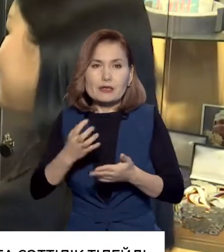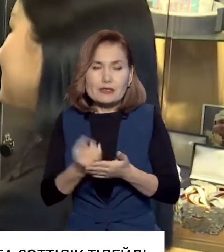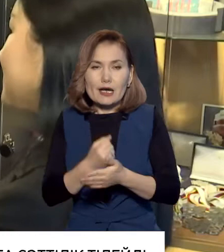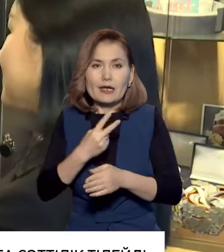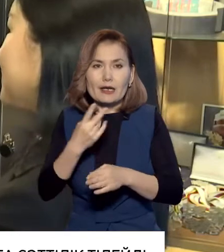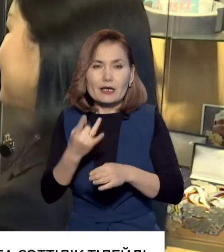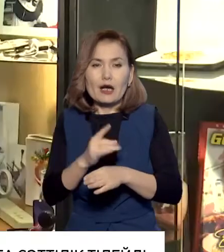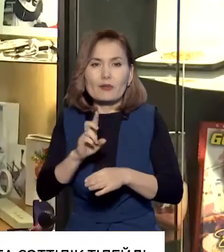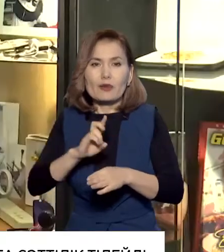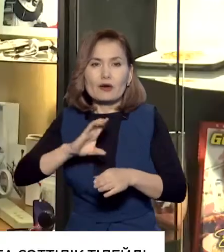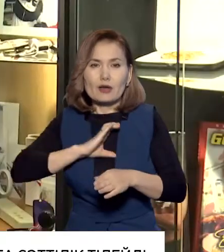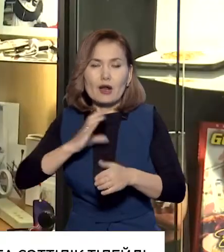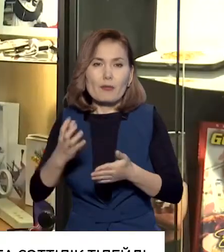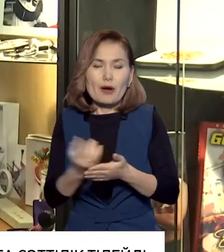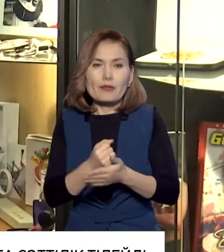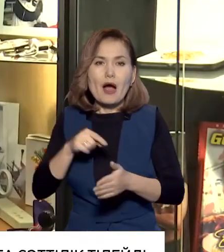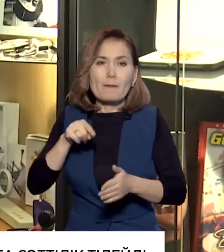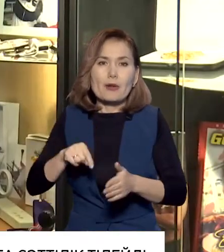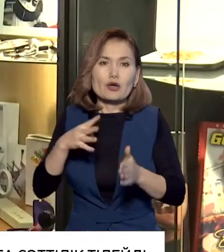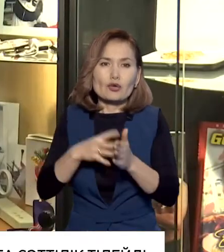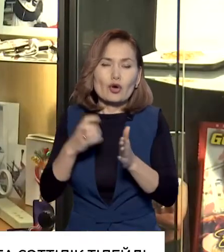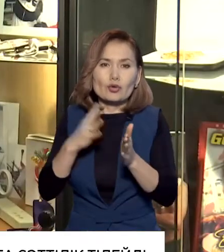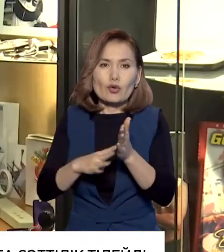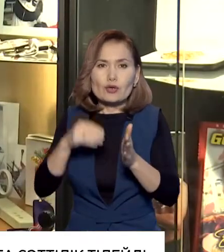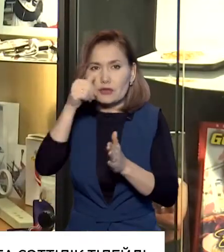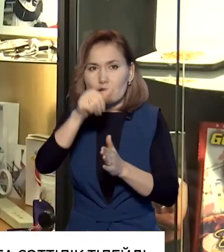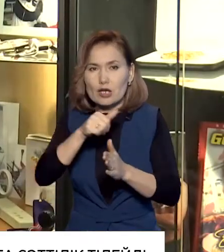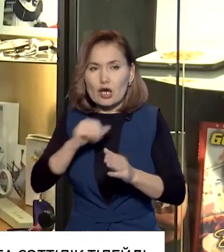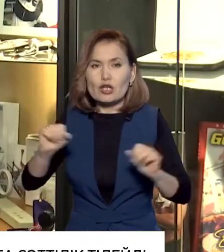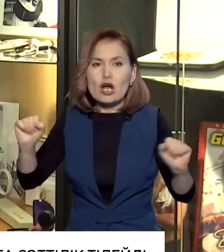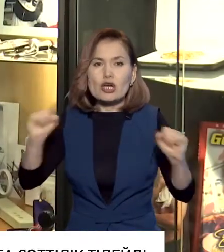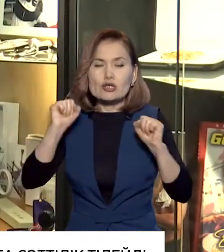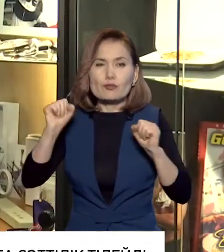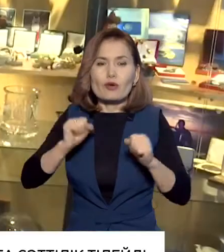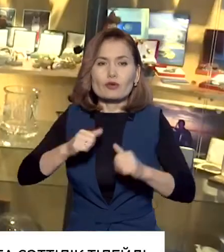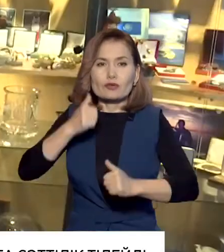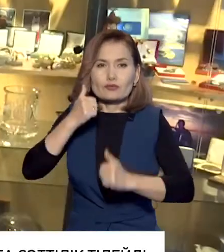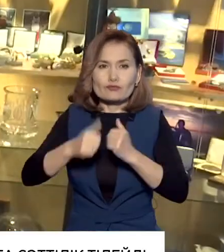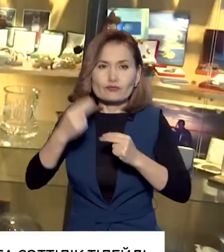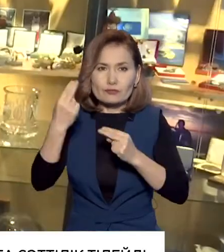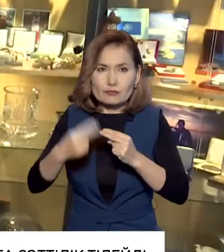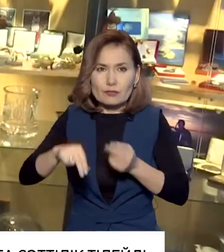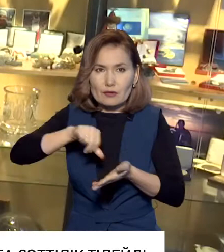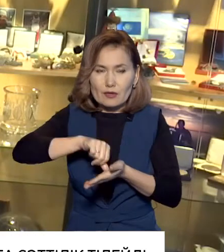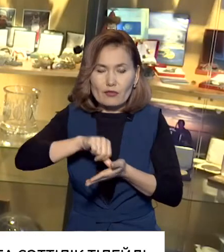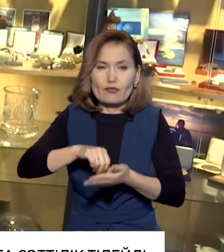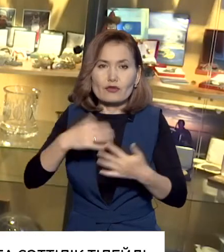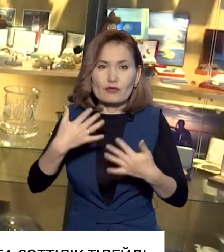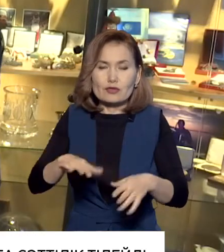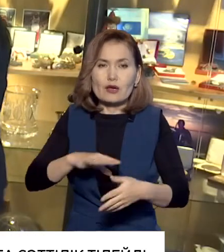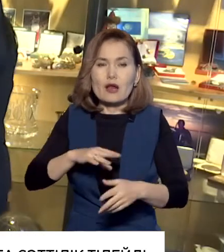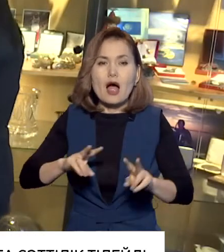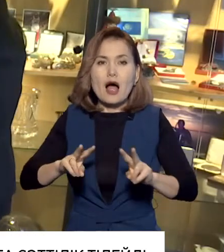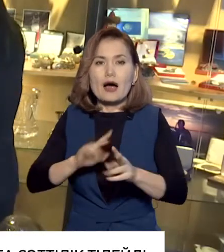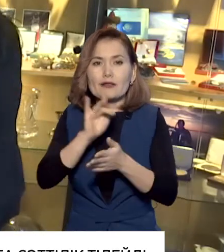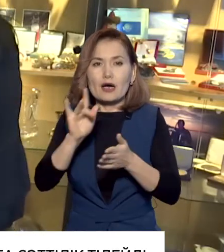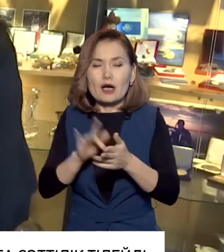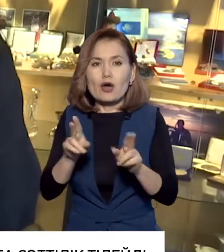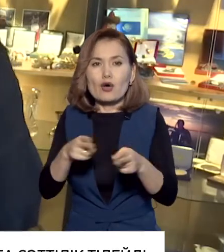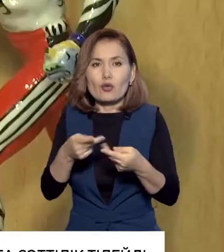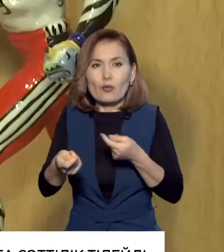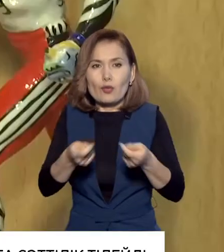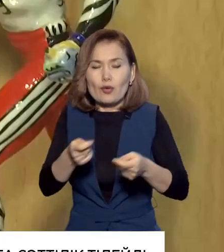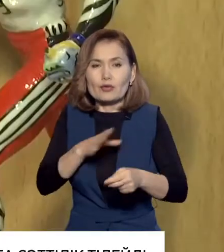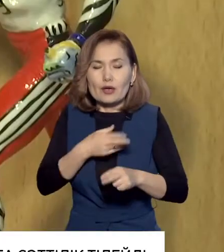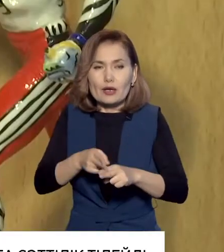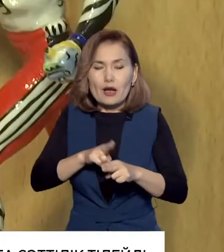жүлдегері 1999 жылы спорттық мансапты аяқтады. Біраз жыл Қазақстан биатлон федерациясын, Астана спорт клубын басқарды.